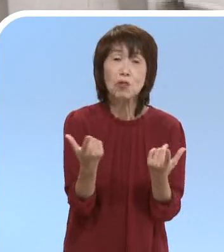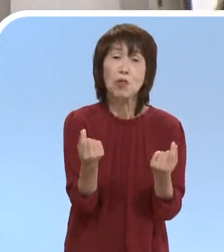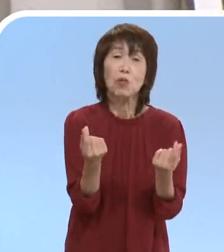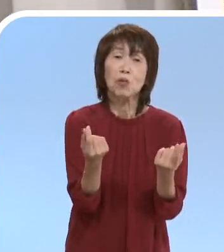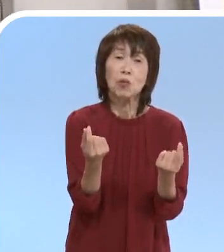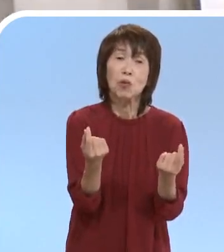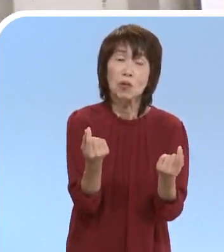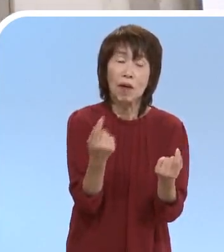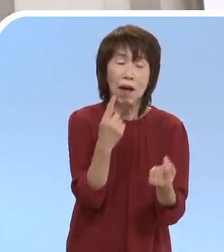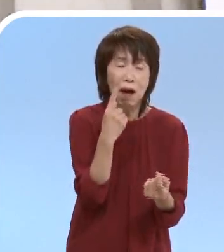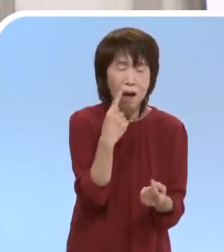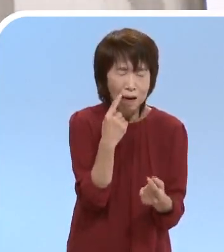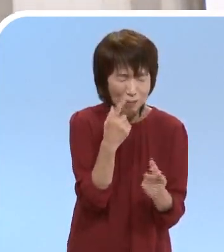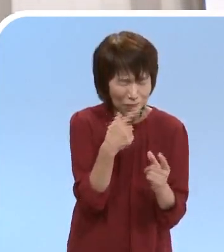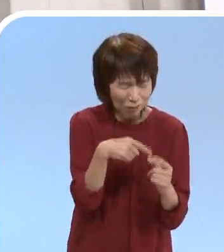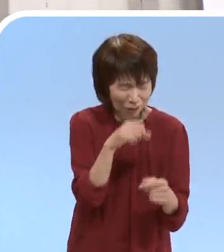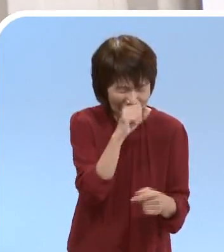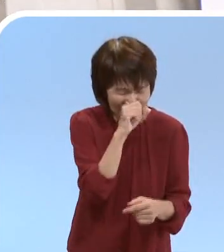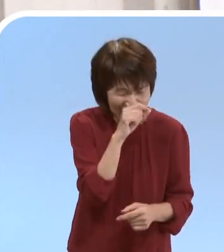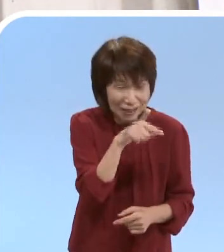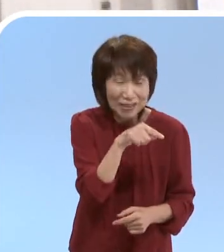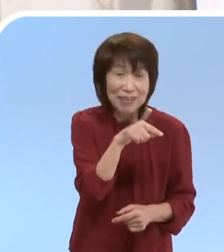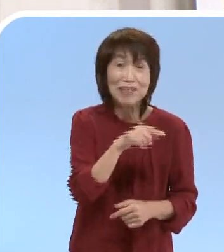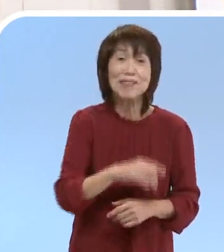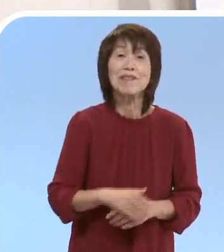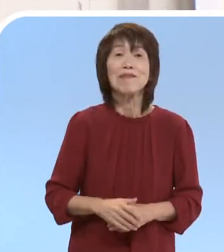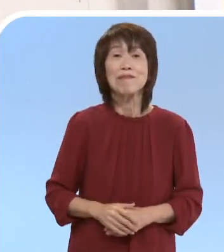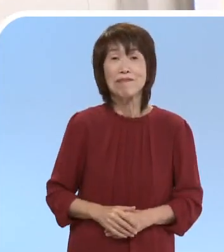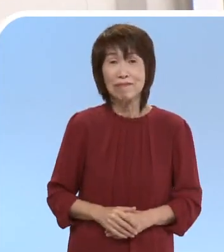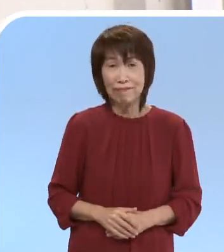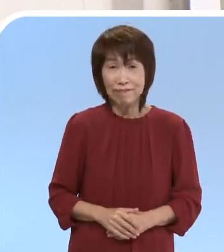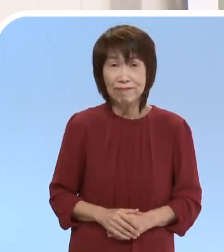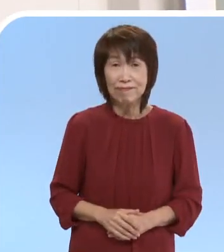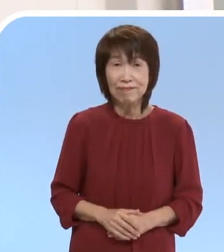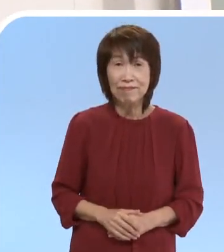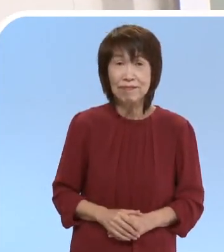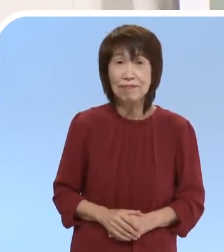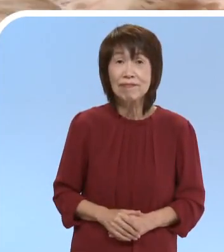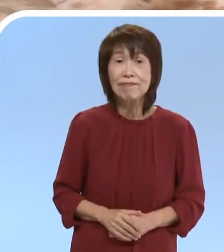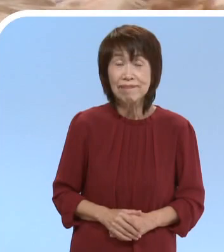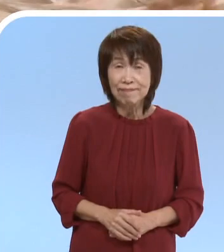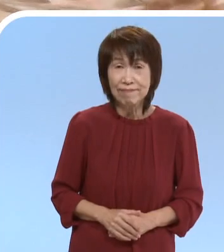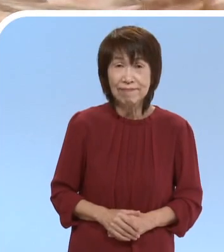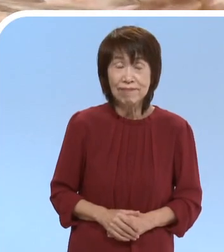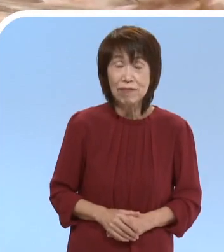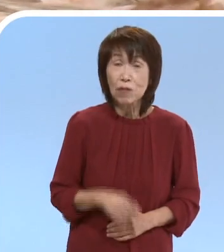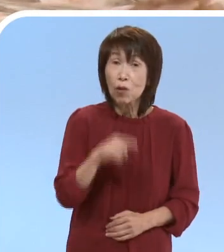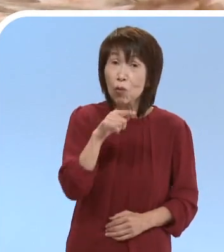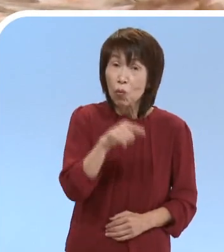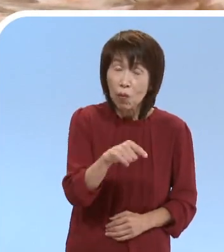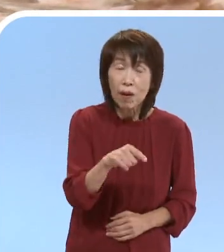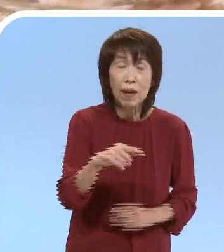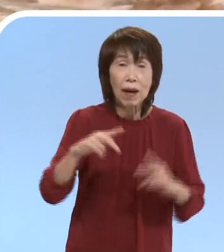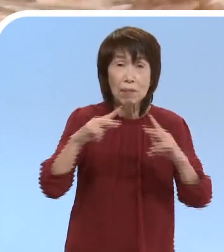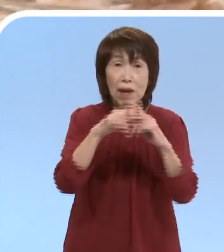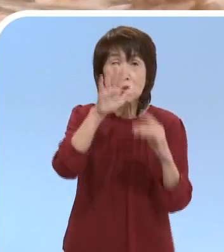飼えば飼うほど旨味が増すっていうことはもう皆さん知ってるんですけど、旨味を求めた鶏っていうのがバンス100日